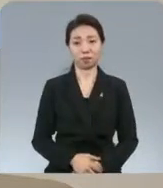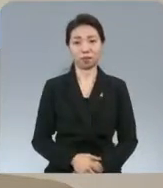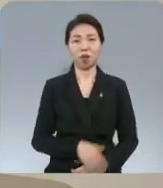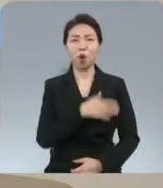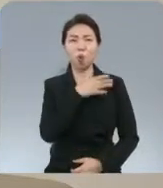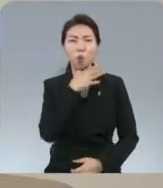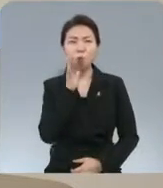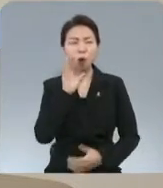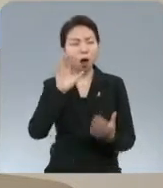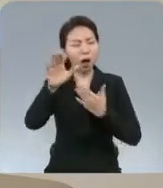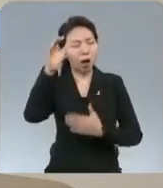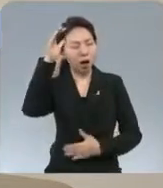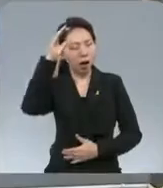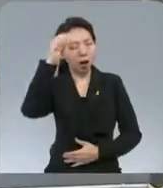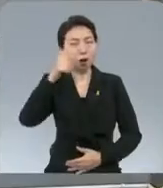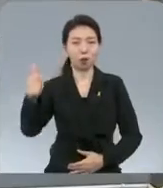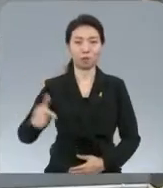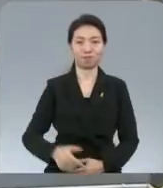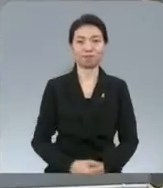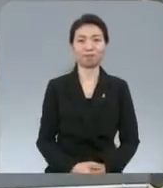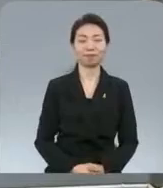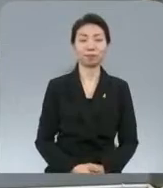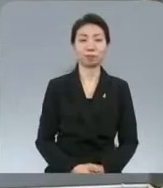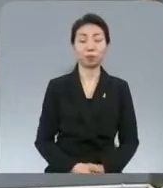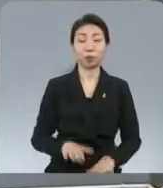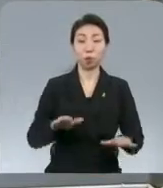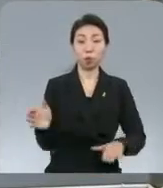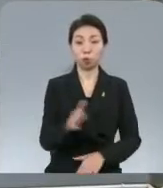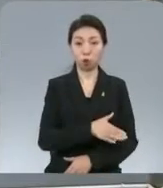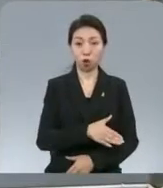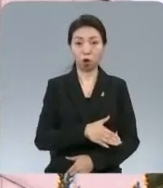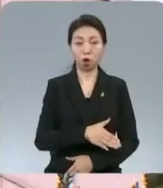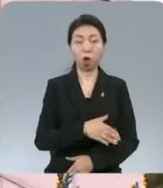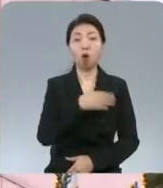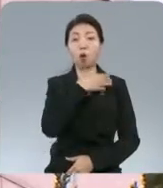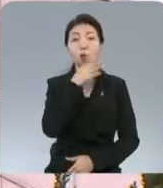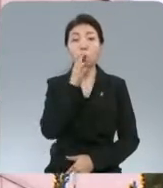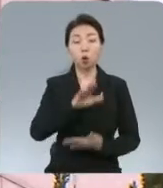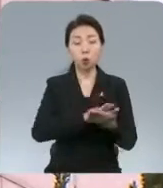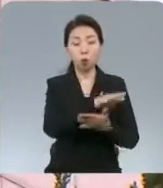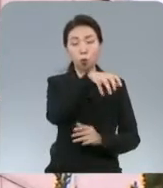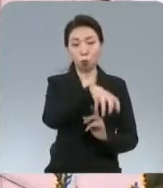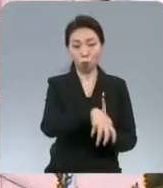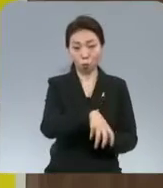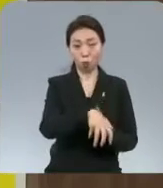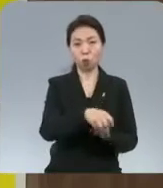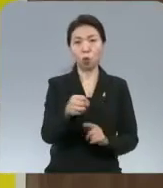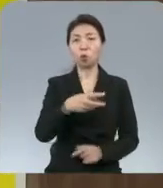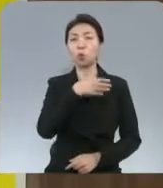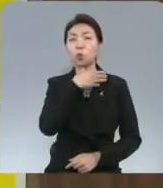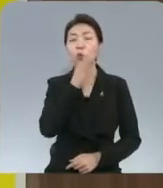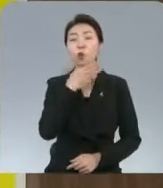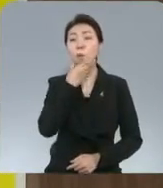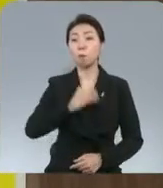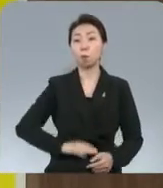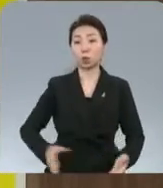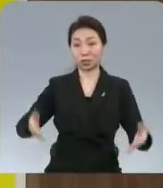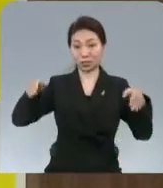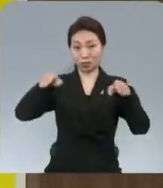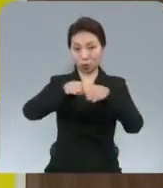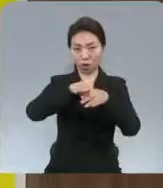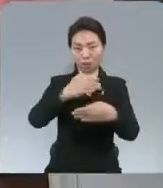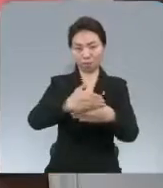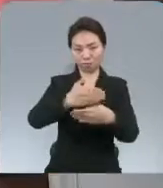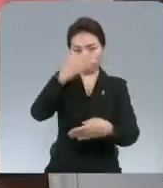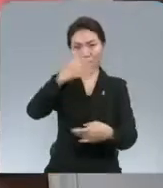vẫn phải cách ly trong vòng 7 ngày trưởng ban phòng dịch ủy ban khắc phục xử của Trung ương thuộc Bộ Y tế và phúc lợi parkas ngày 22 tháng 4 nhận định